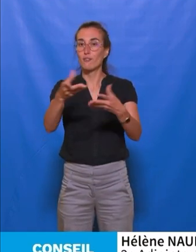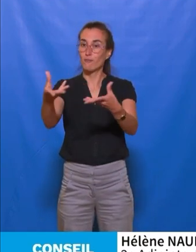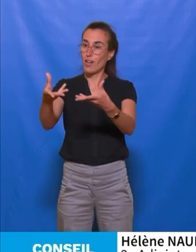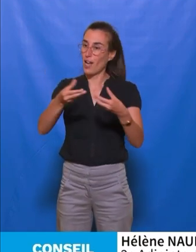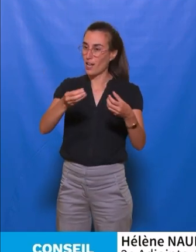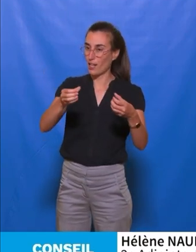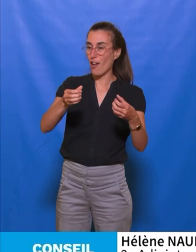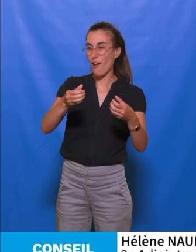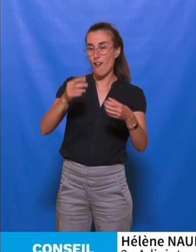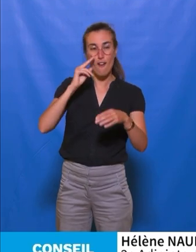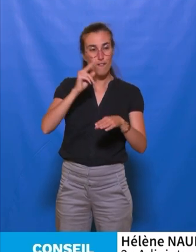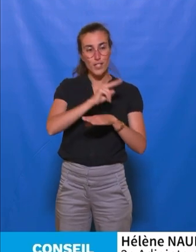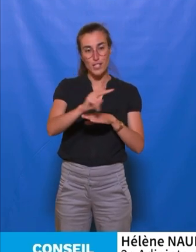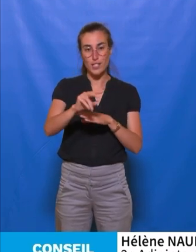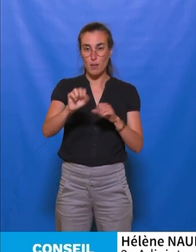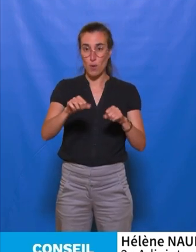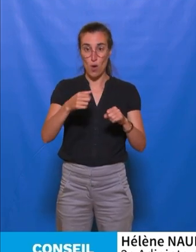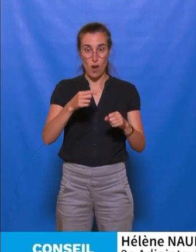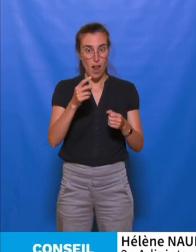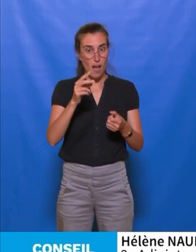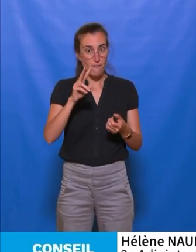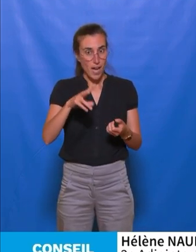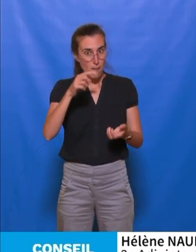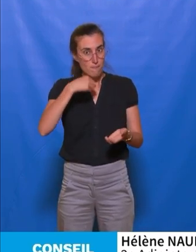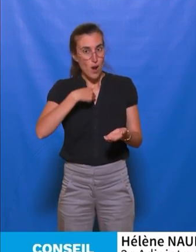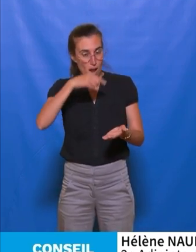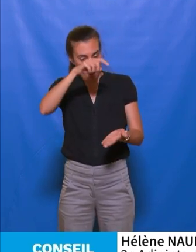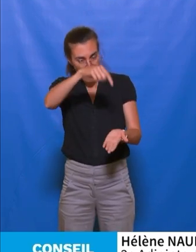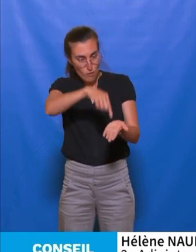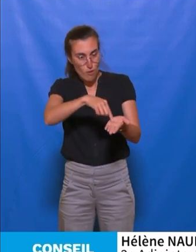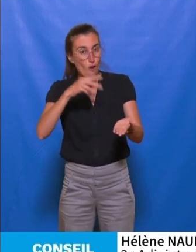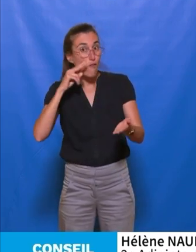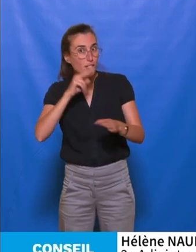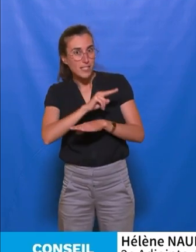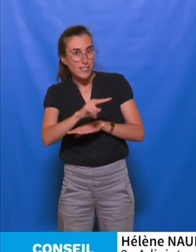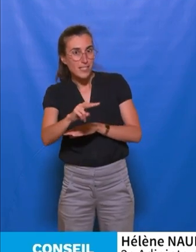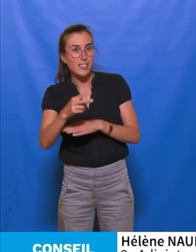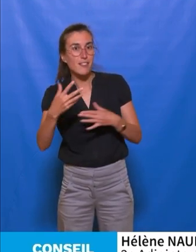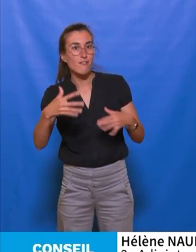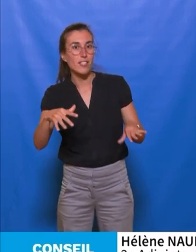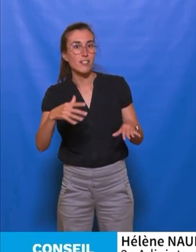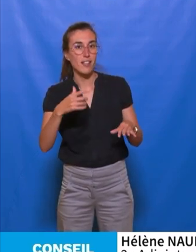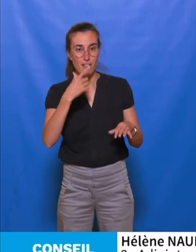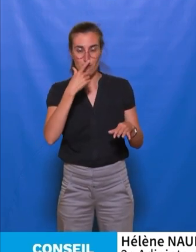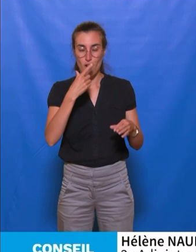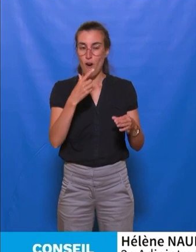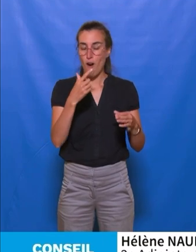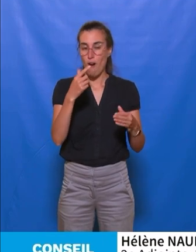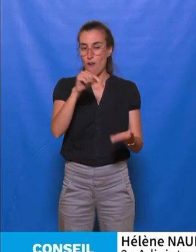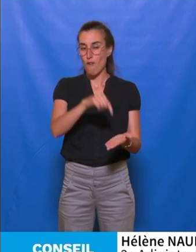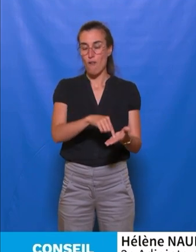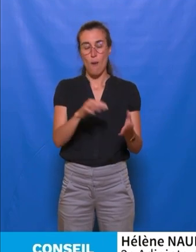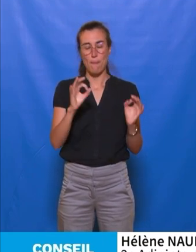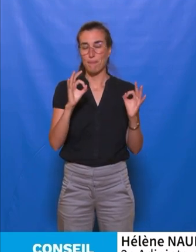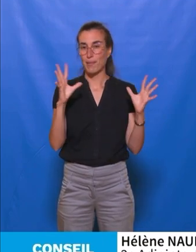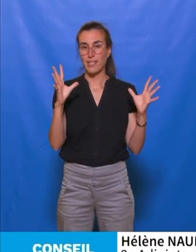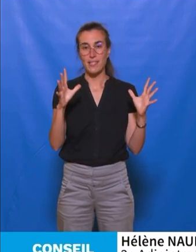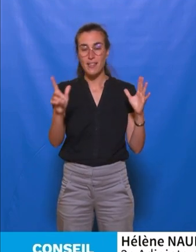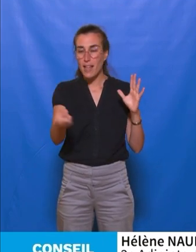l'emplacement avant travaux et ça fait une excellente, magnifique promesse d'accueil dans la nature pour les